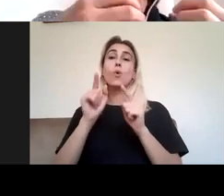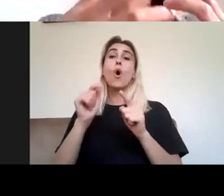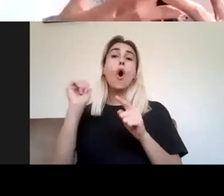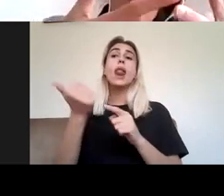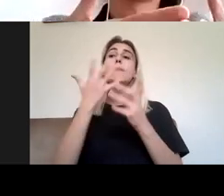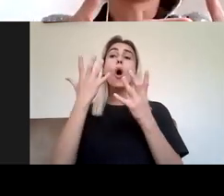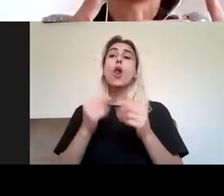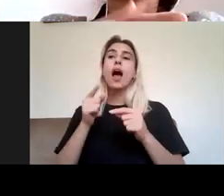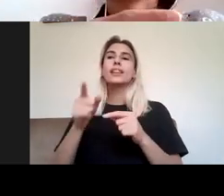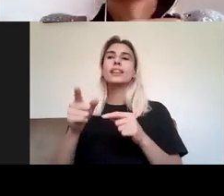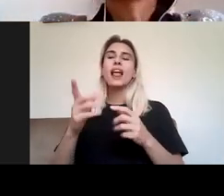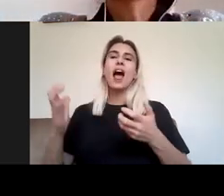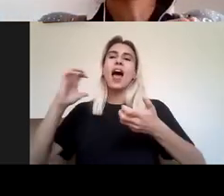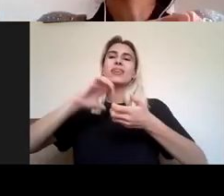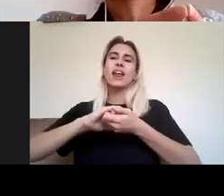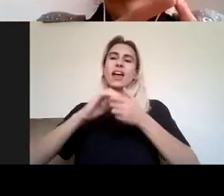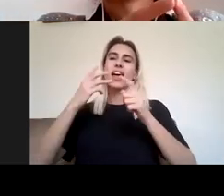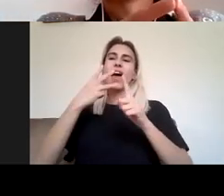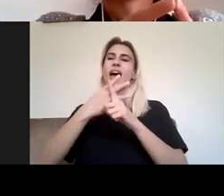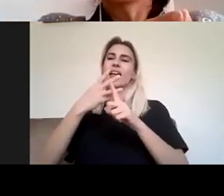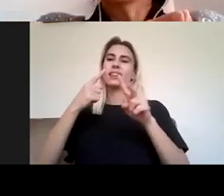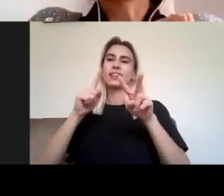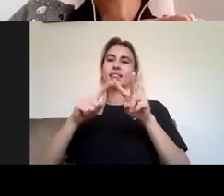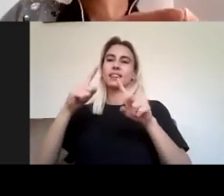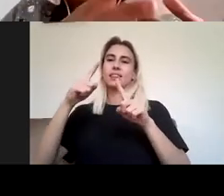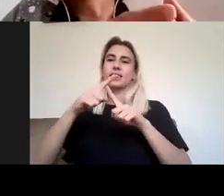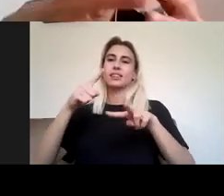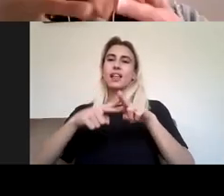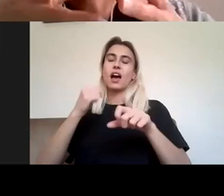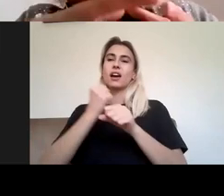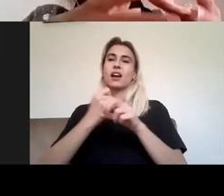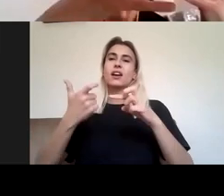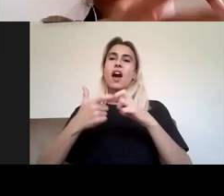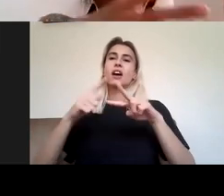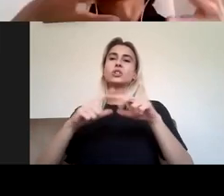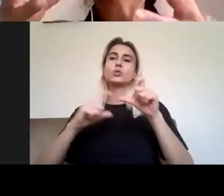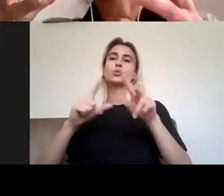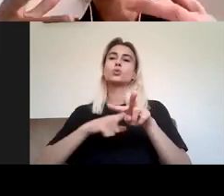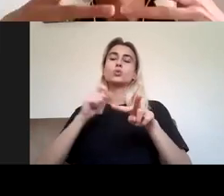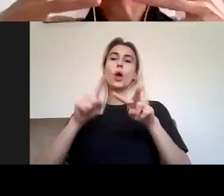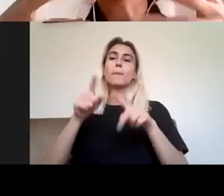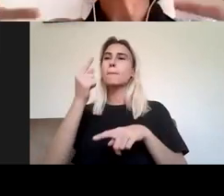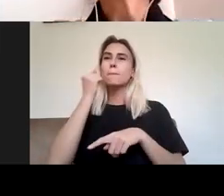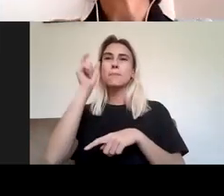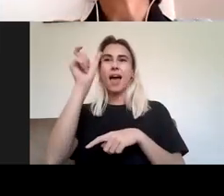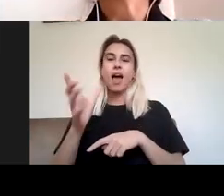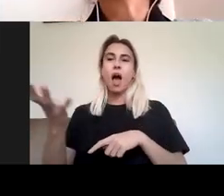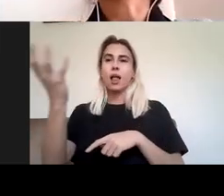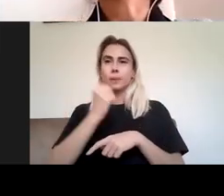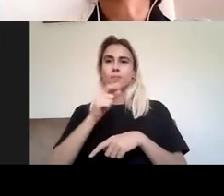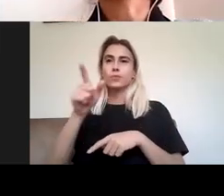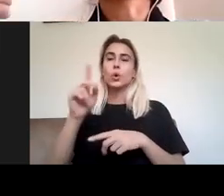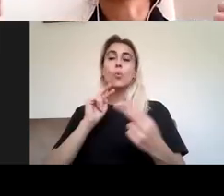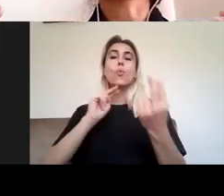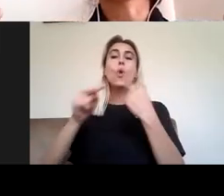şey entegrasyondu. Yani biz bireyi aldığımızda yani sahada bir ulaşım kanalına